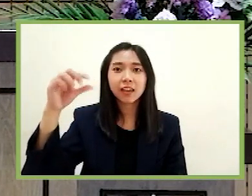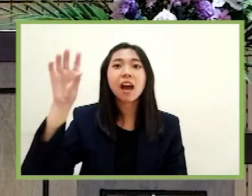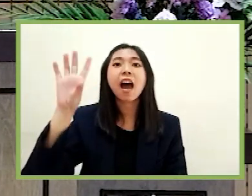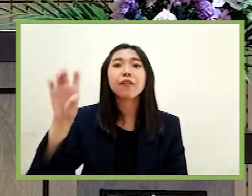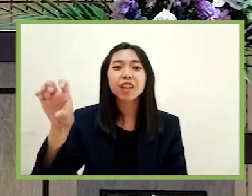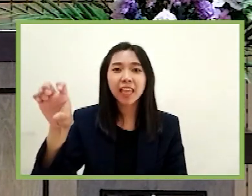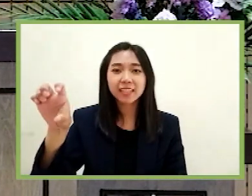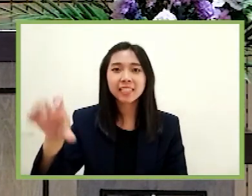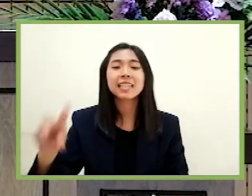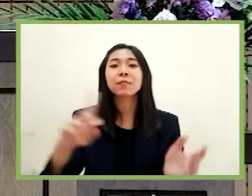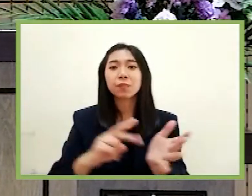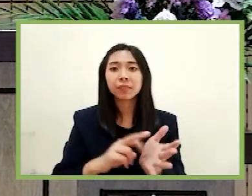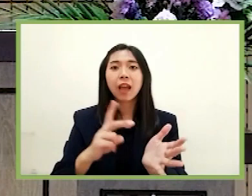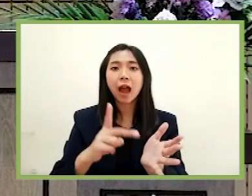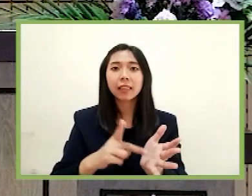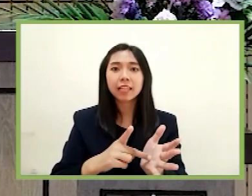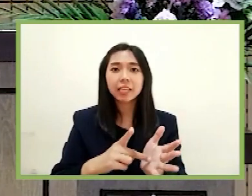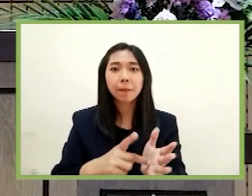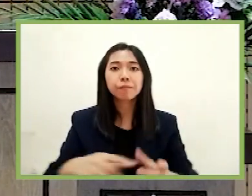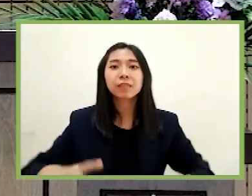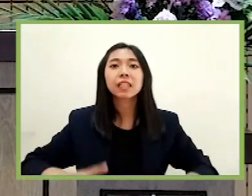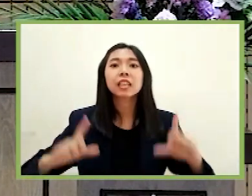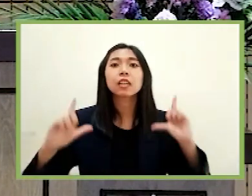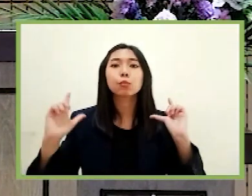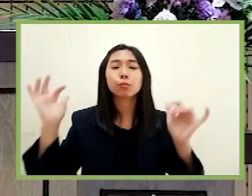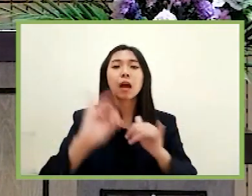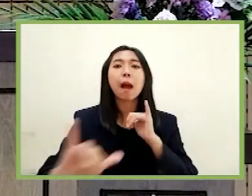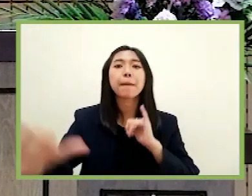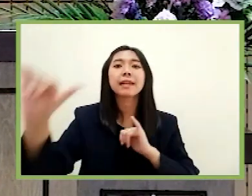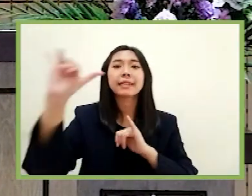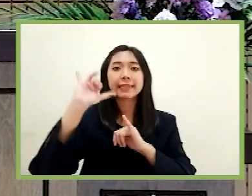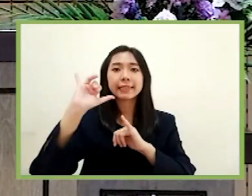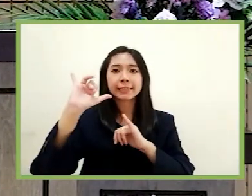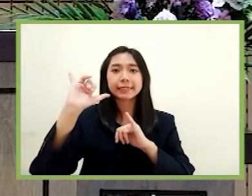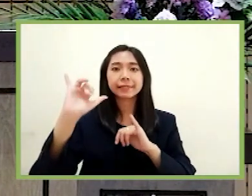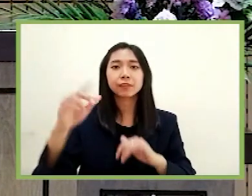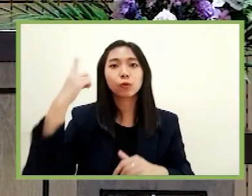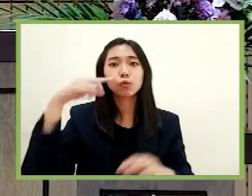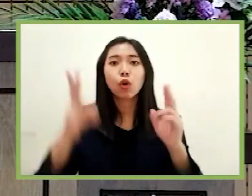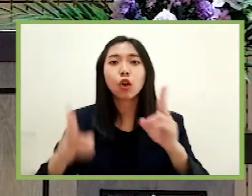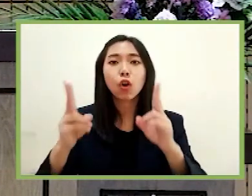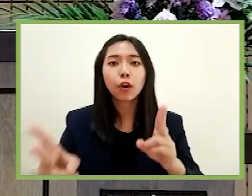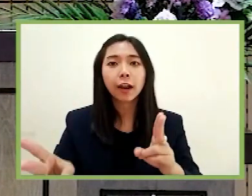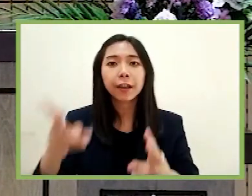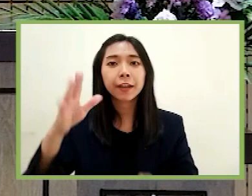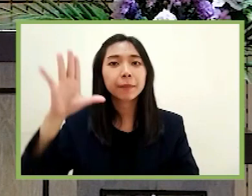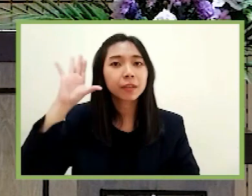kepada domba-domba yang mengenal mengikut yang mendengar dia